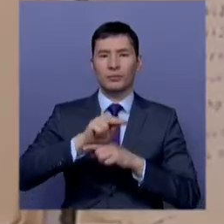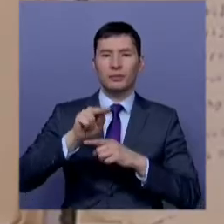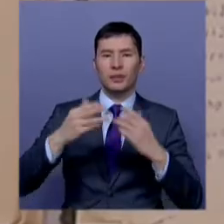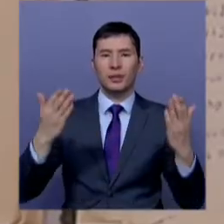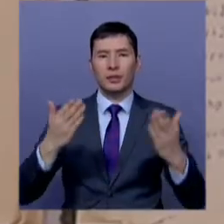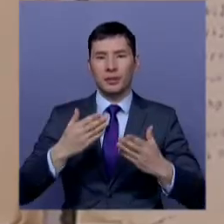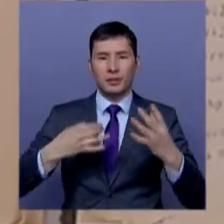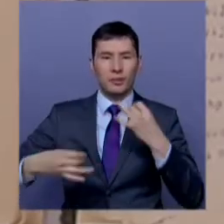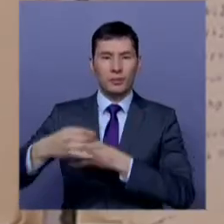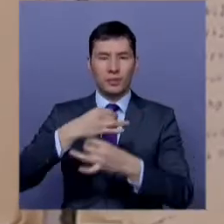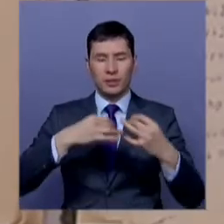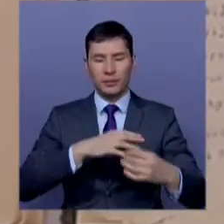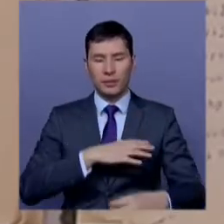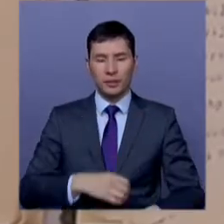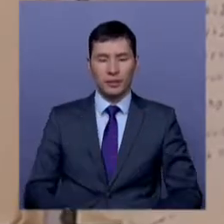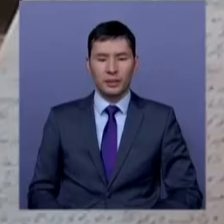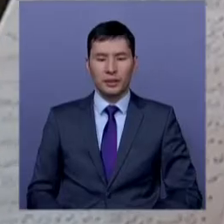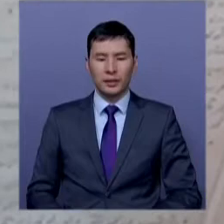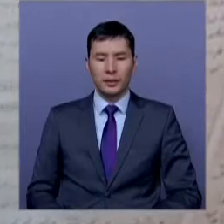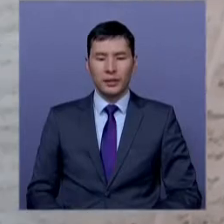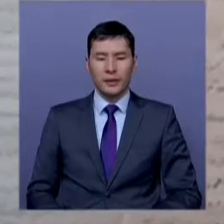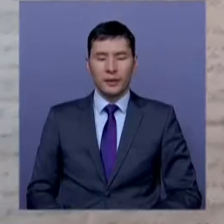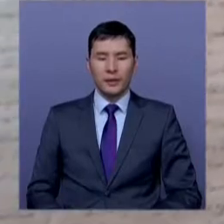тақырыбында әңгіме өрбіді.